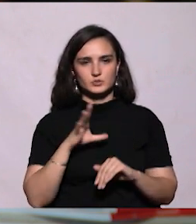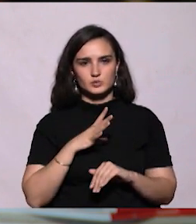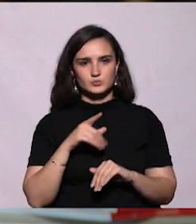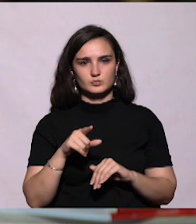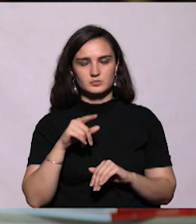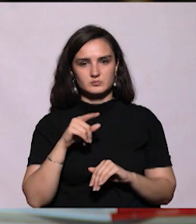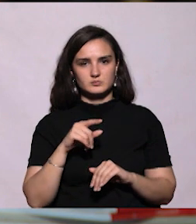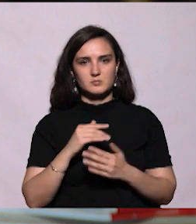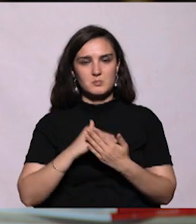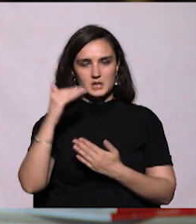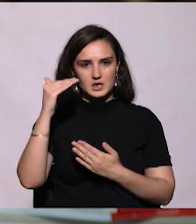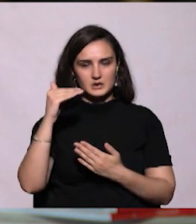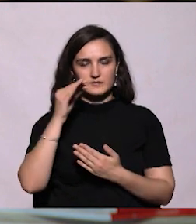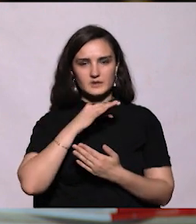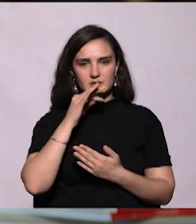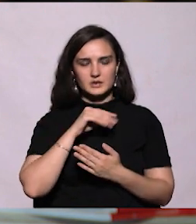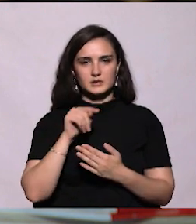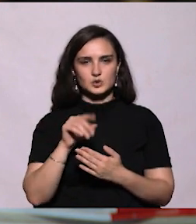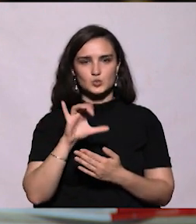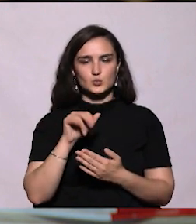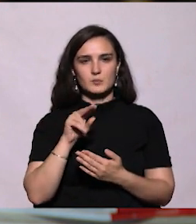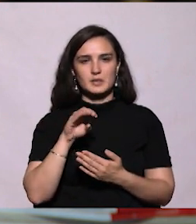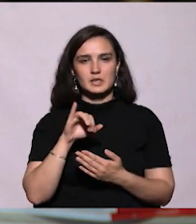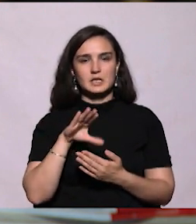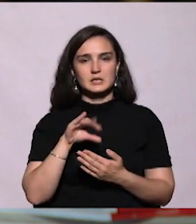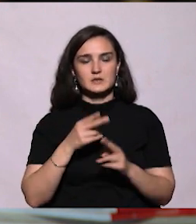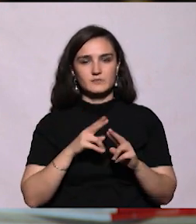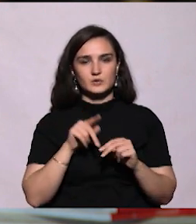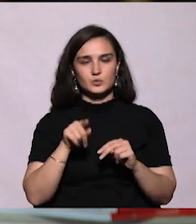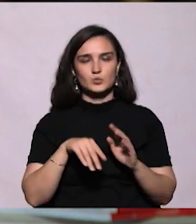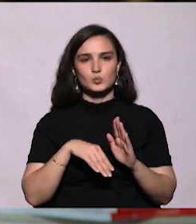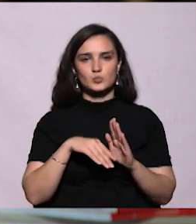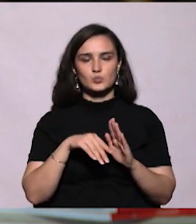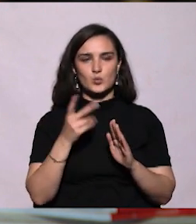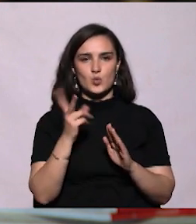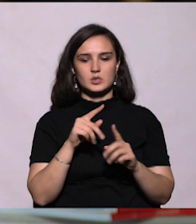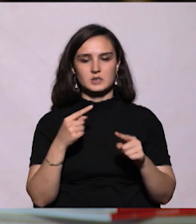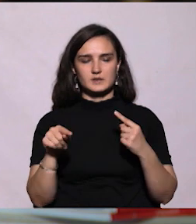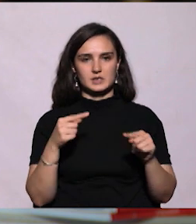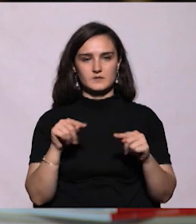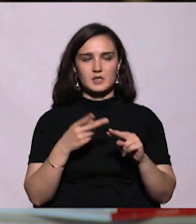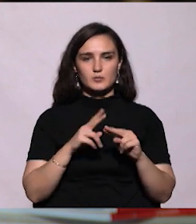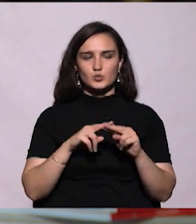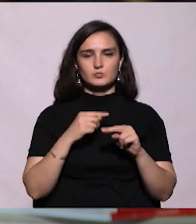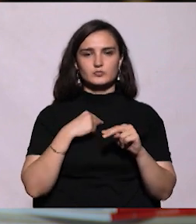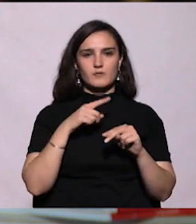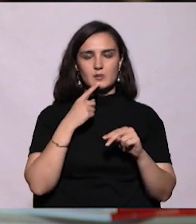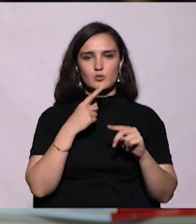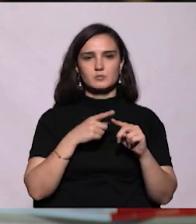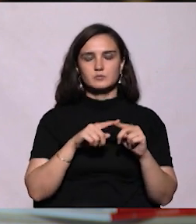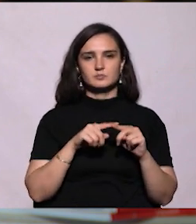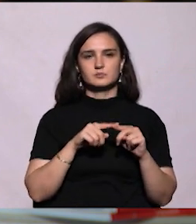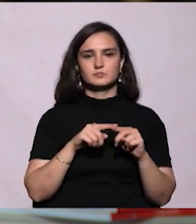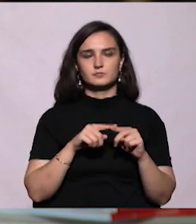the highest. That is a superlative. That is more than two things. So, we say